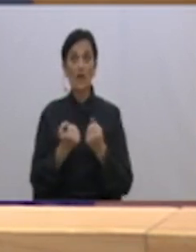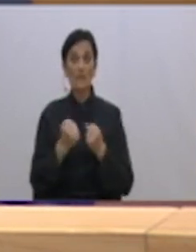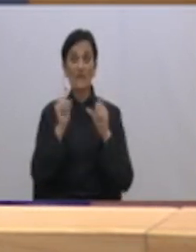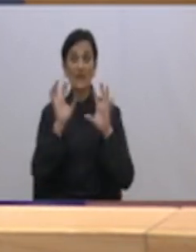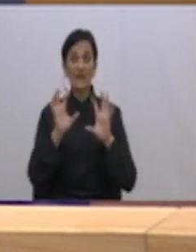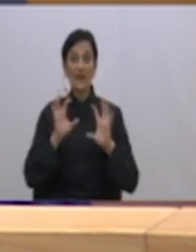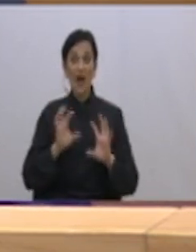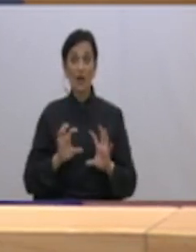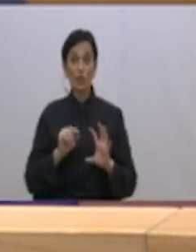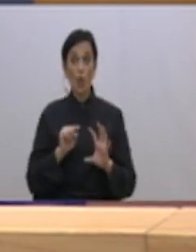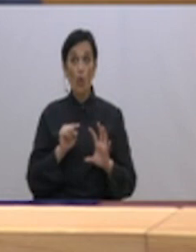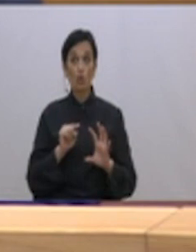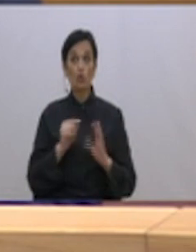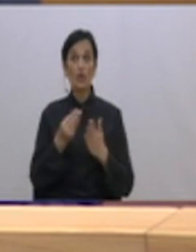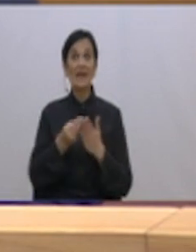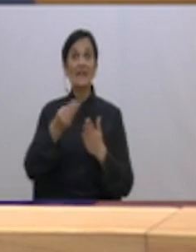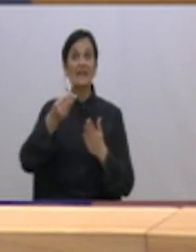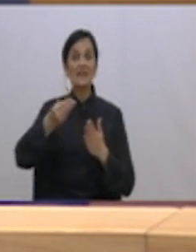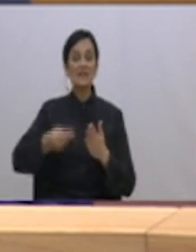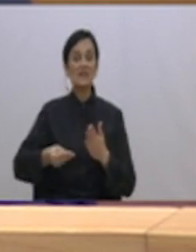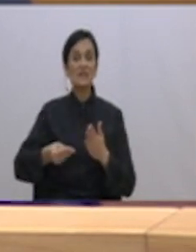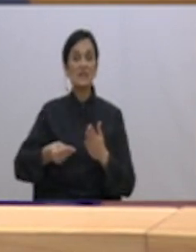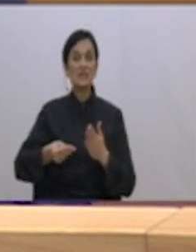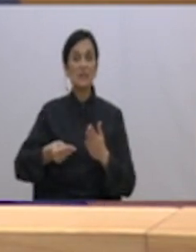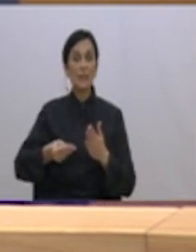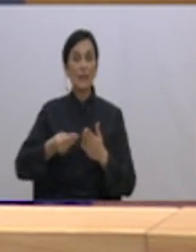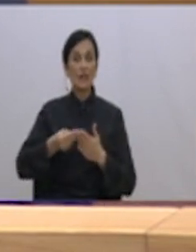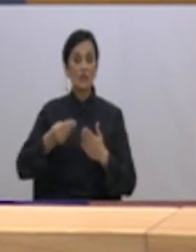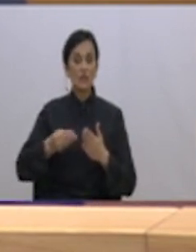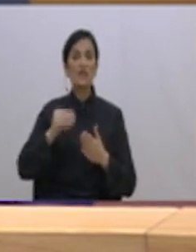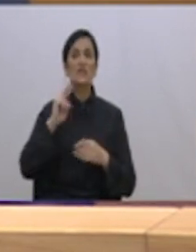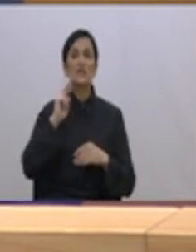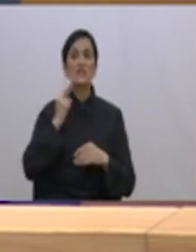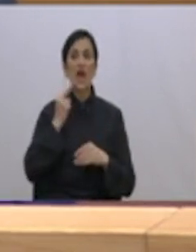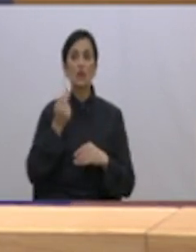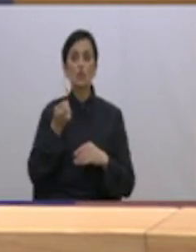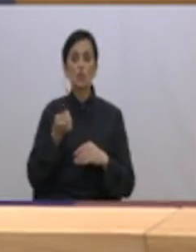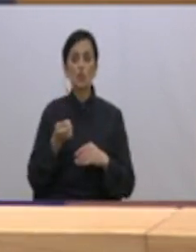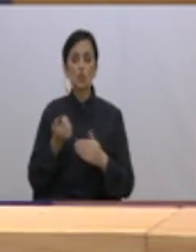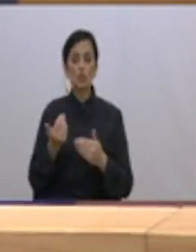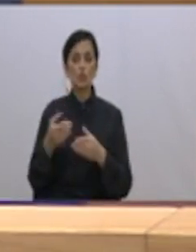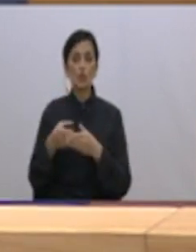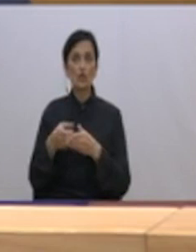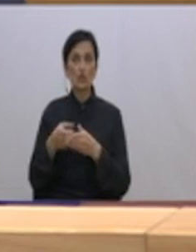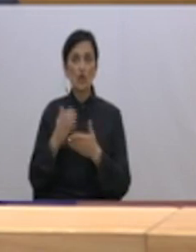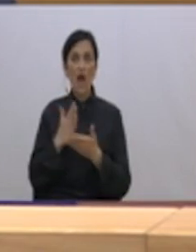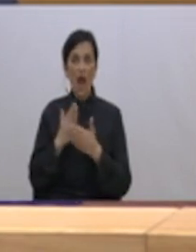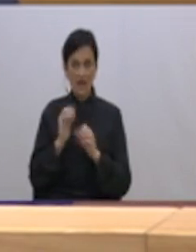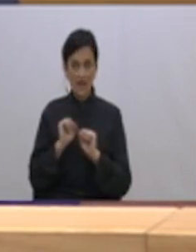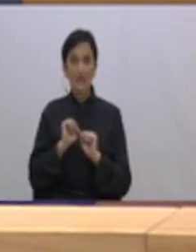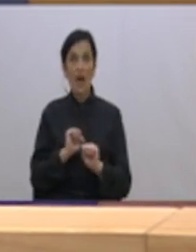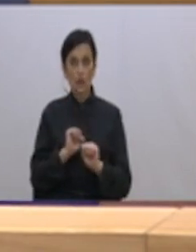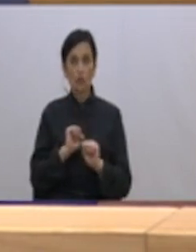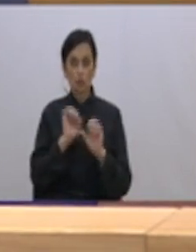კანონი, რომლითაც დისკრიმინაცია მათ შორის სექსუალური უმცირესობებისა არის დაცული